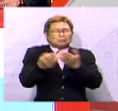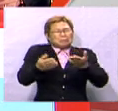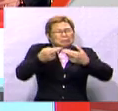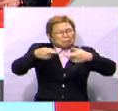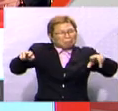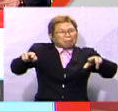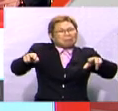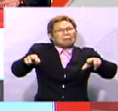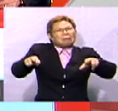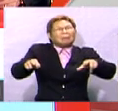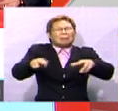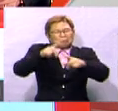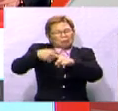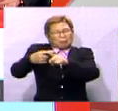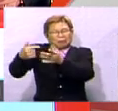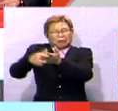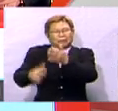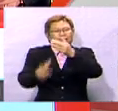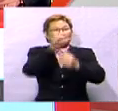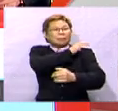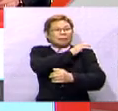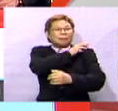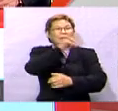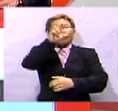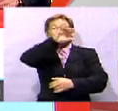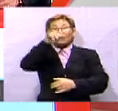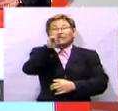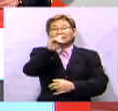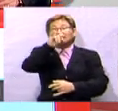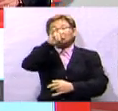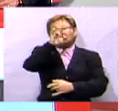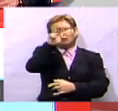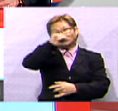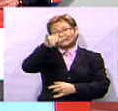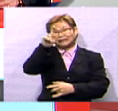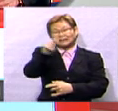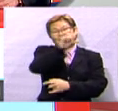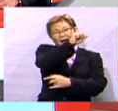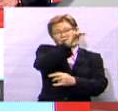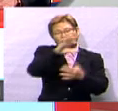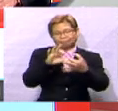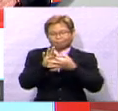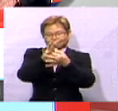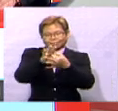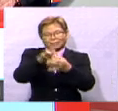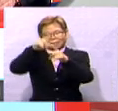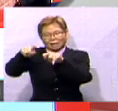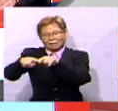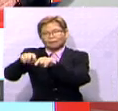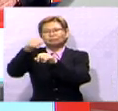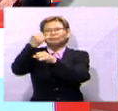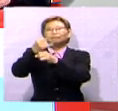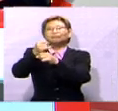dalam tempoh beberapa bulan lagi. Pengerusinya Tan Sri Ranjit Ajit Singh berkata SC bekerjasama rapat dengan pelbagai